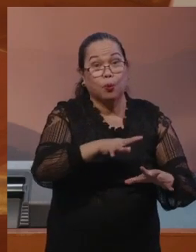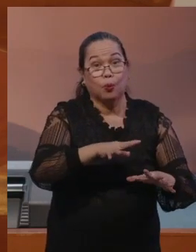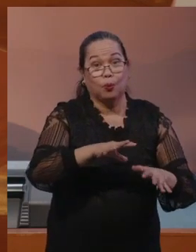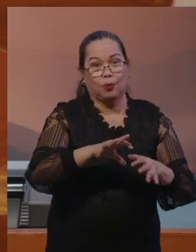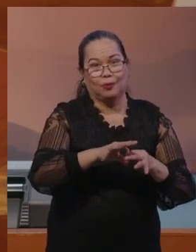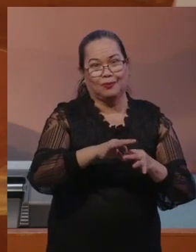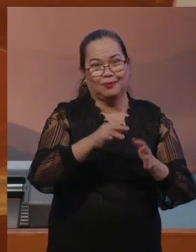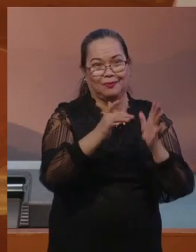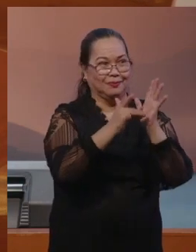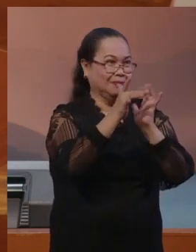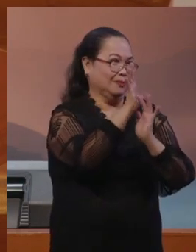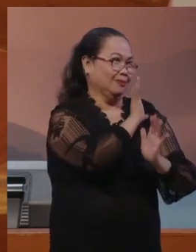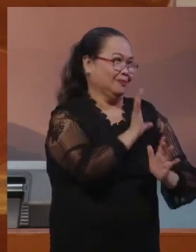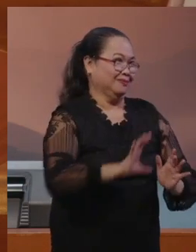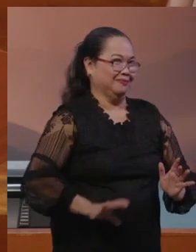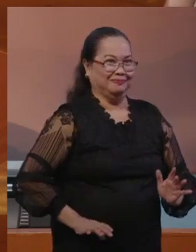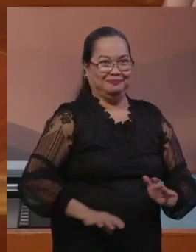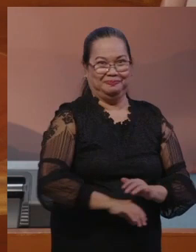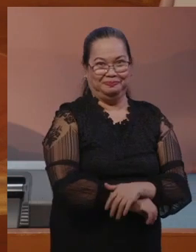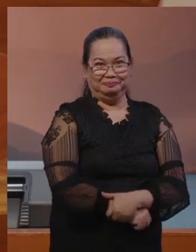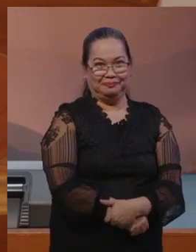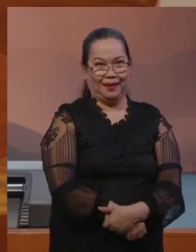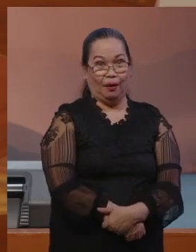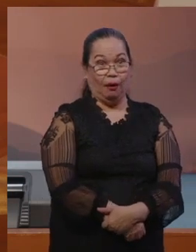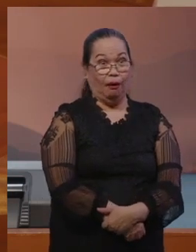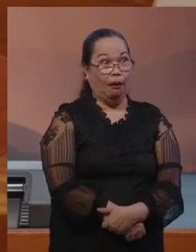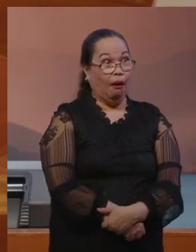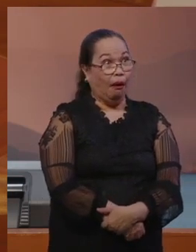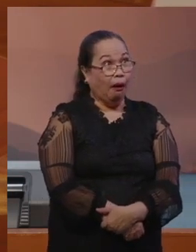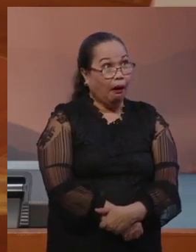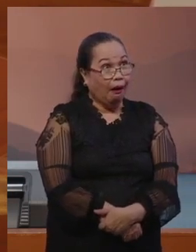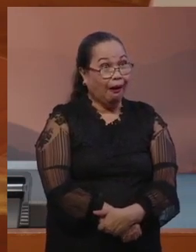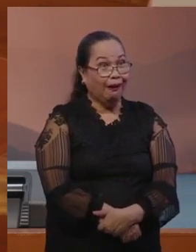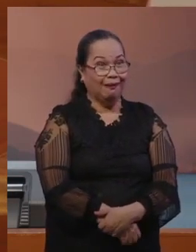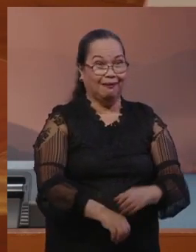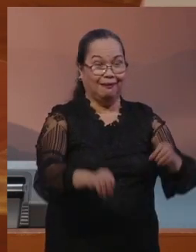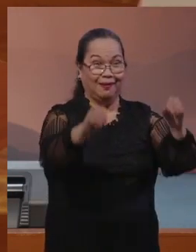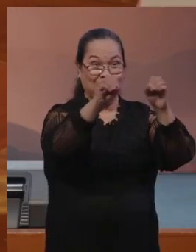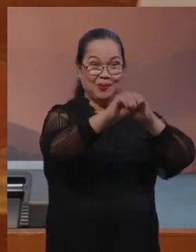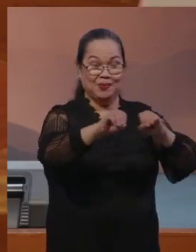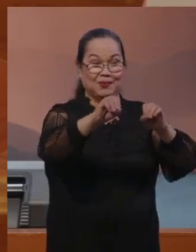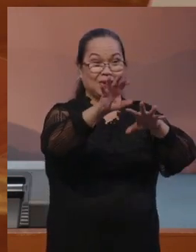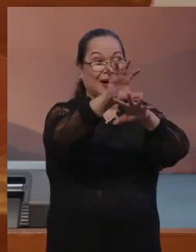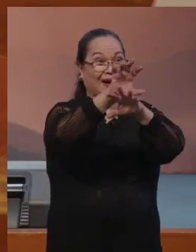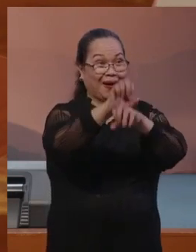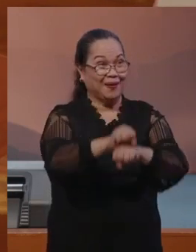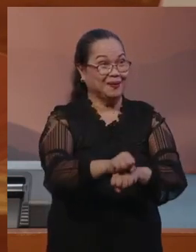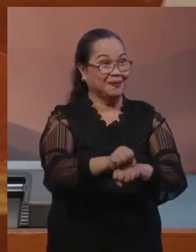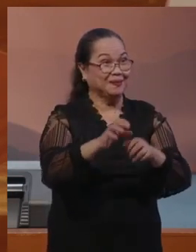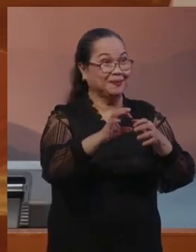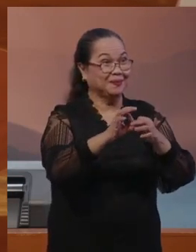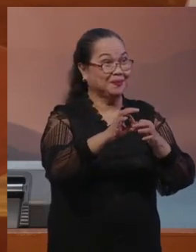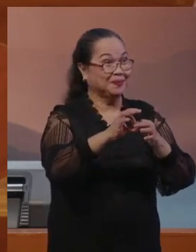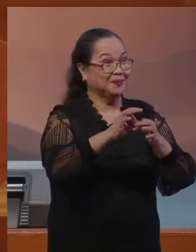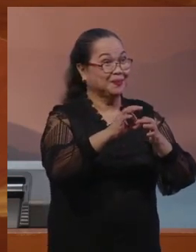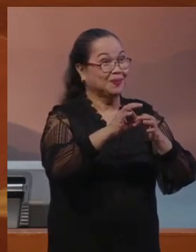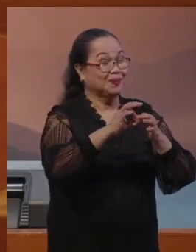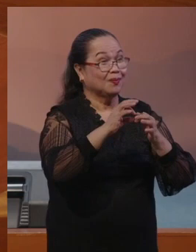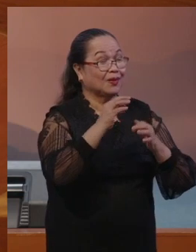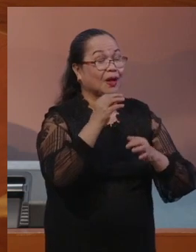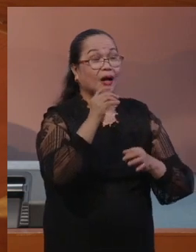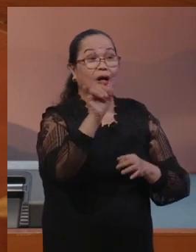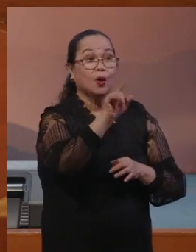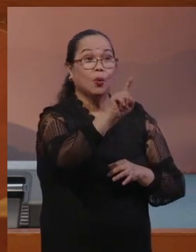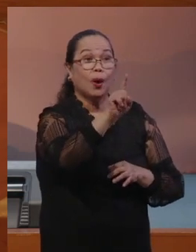Meron pong kwento. Jewish tradition po ito. Wala po sa Biblia. Pero napakagandang isipin. Sino po ba yung si